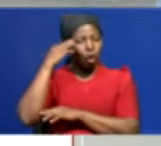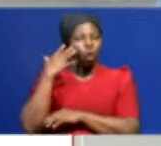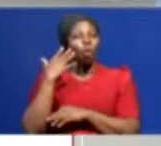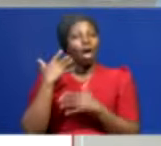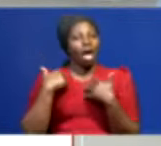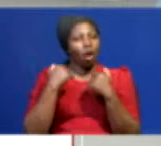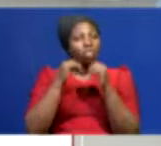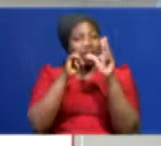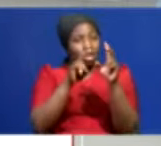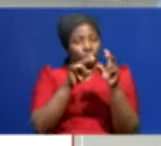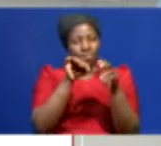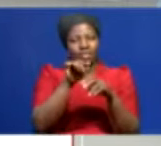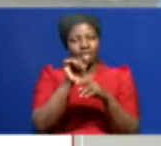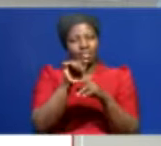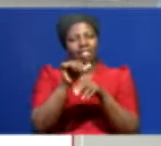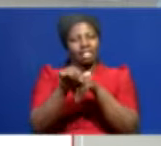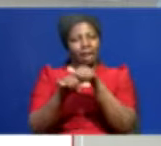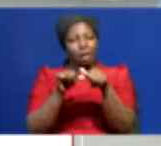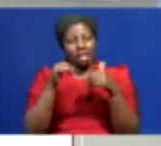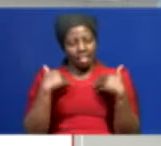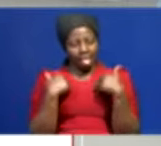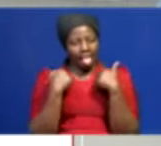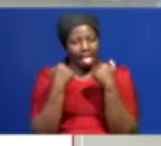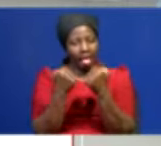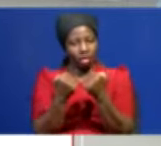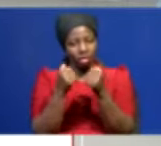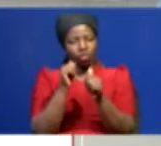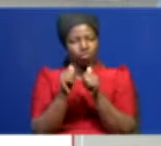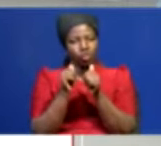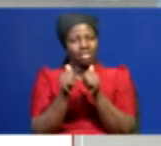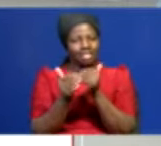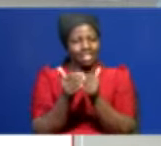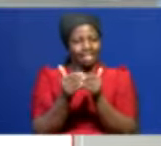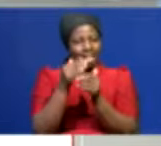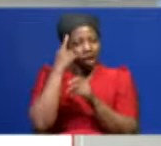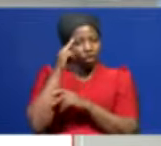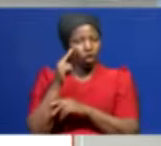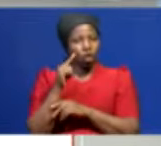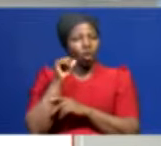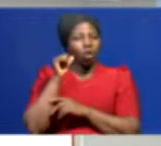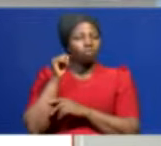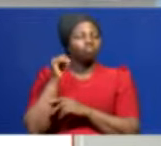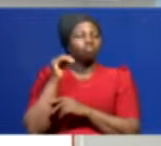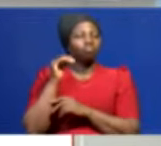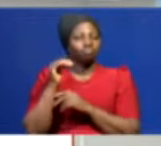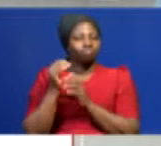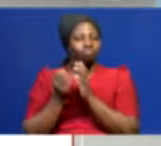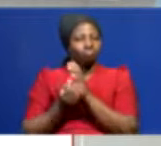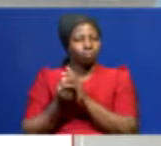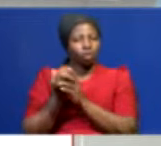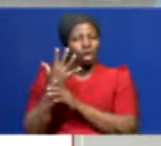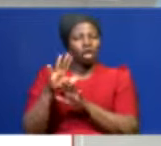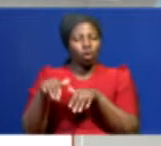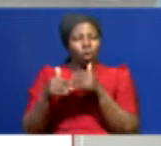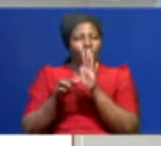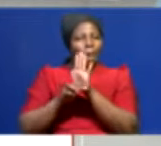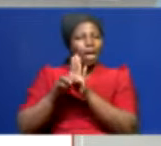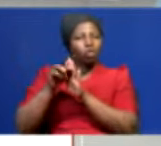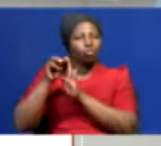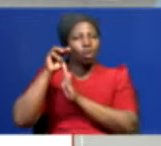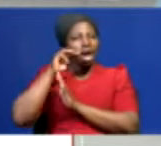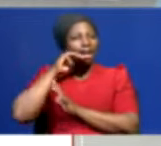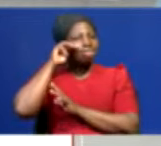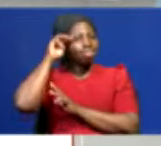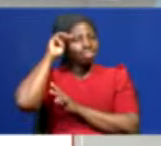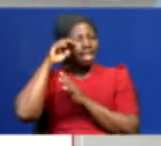kushughulikia afya ya vijana wanaobalehe. Kutokana na takwimu hizi, Wizara ya Afya na Chuo cha kushughulikia masuala ya